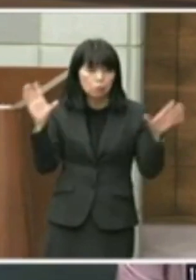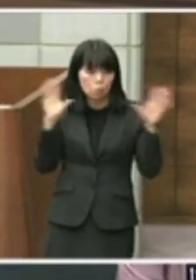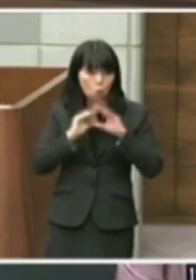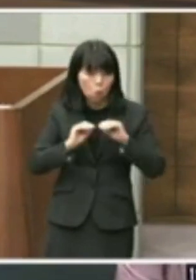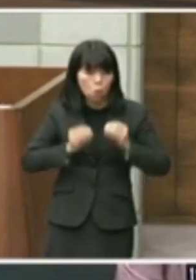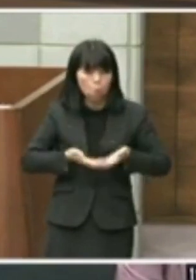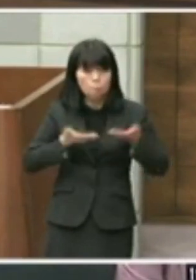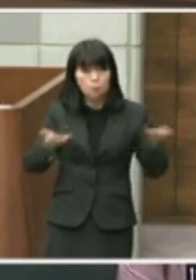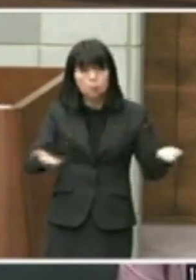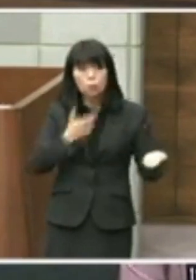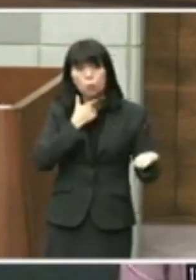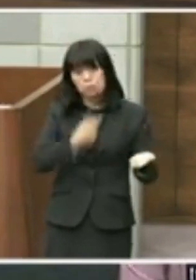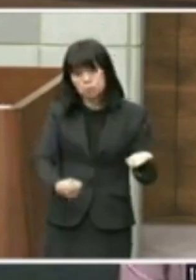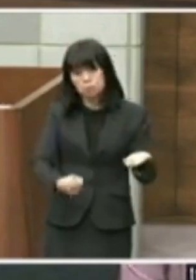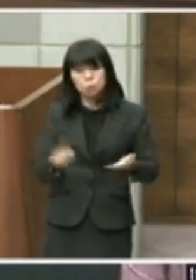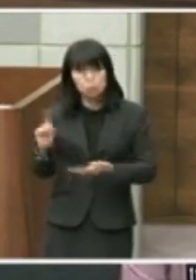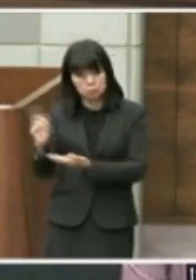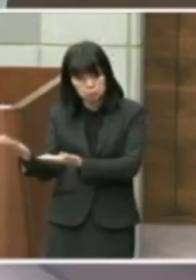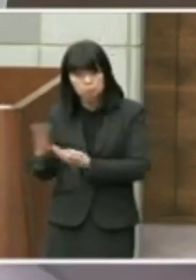ですけど、いかがでしょうか。